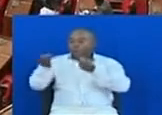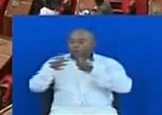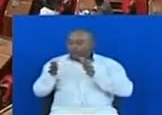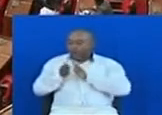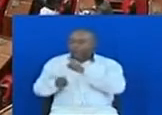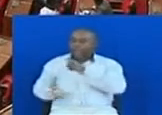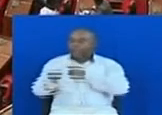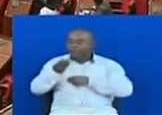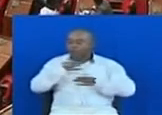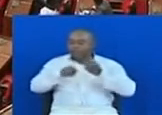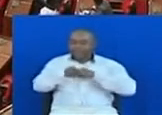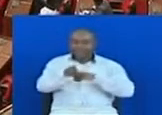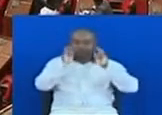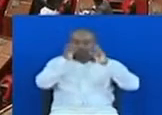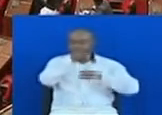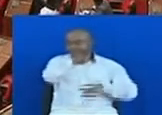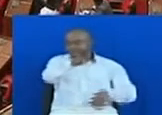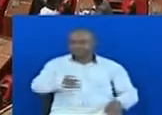mimi niweze kuchangia.